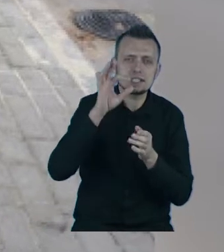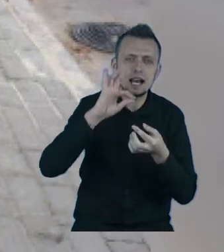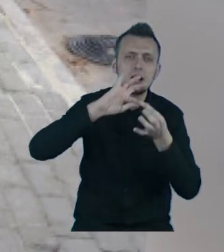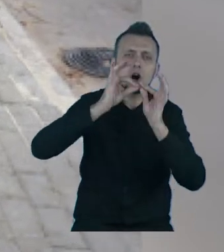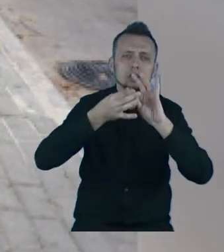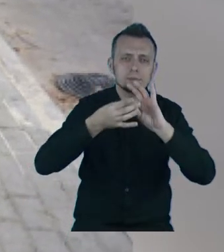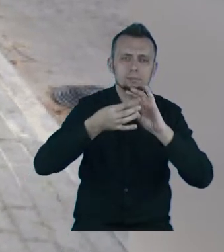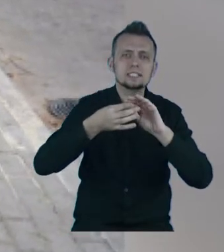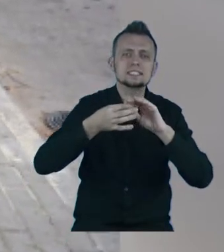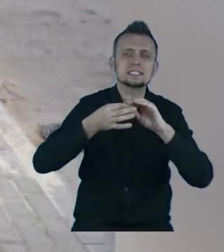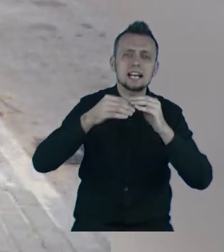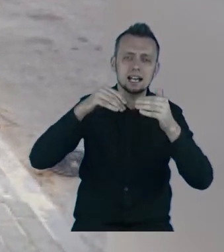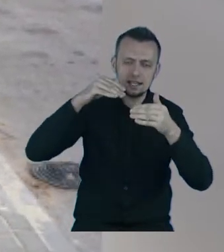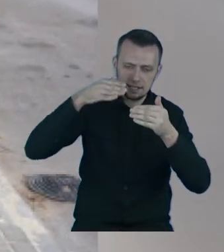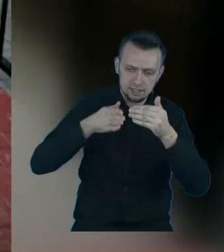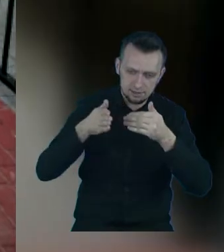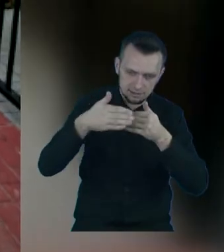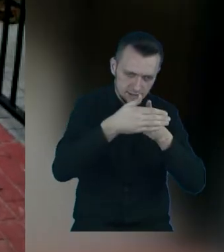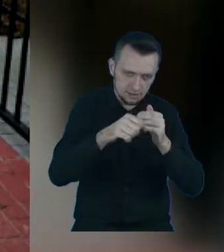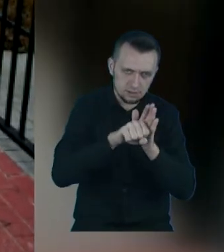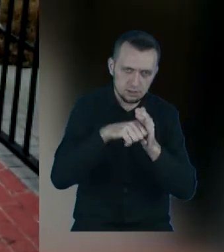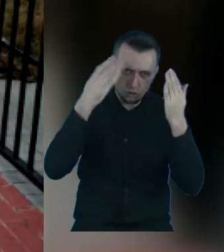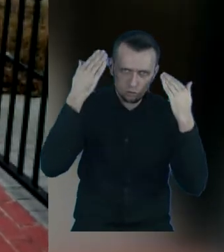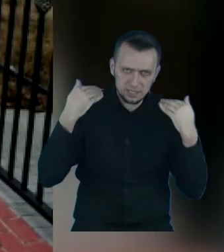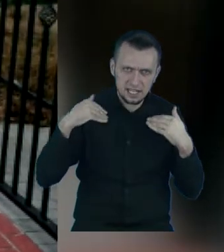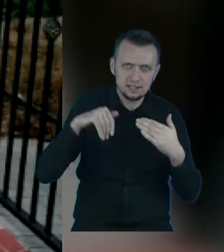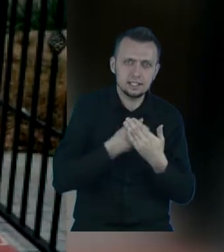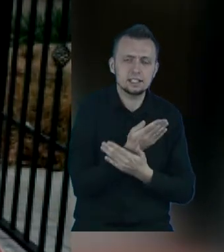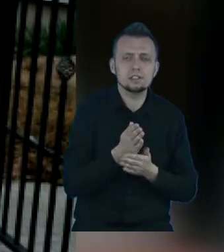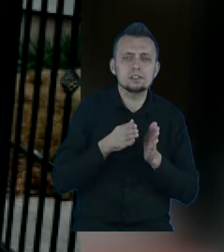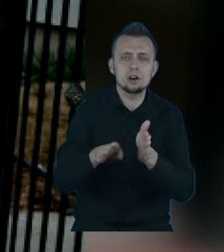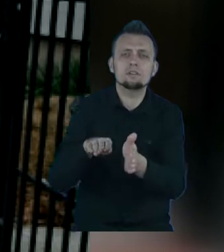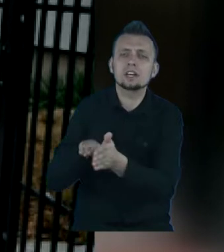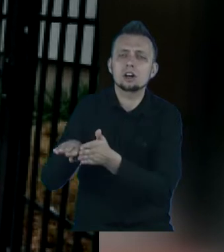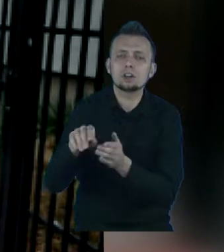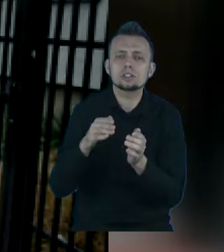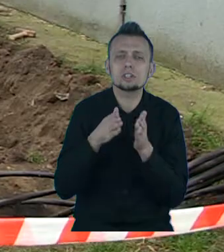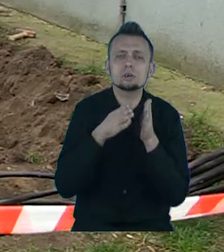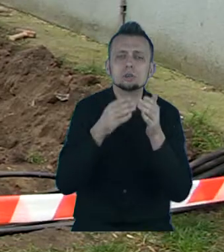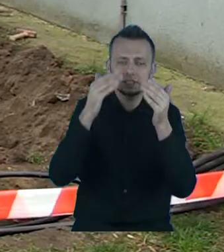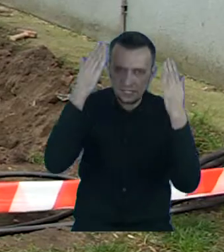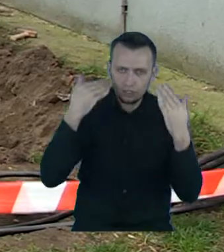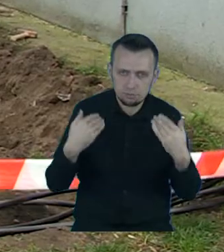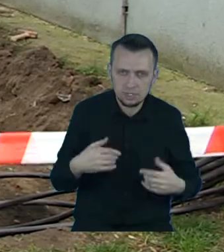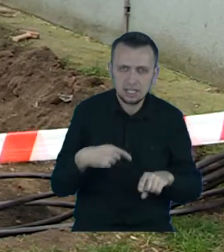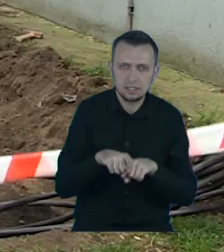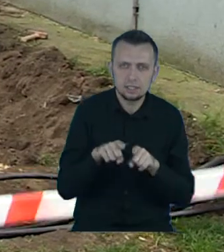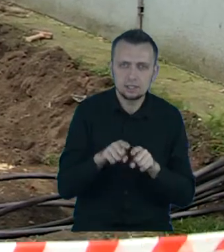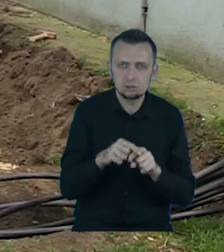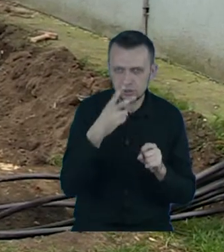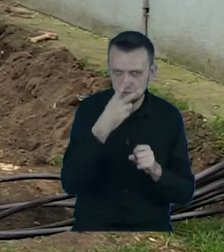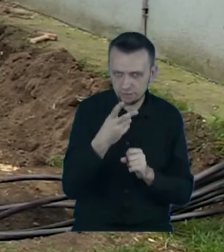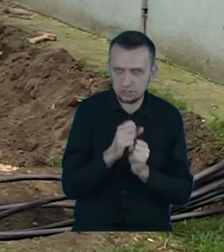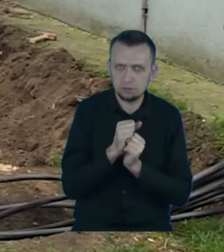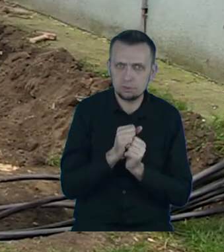Wykonano również nowy chodnik w ulicy Szpitalnej na odcinku od ulicy Szymanowskiego do ulicy Wieniawskiego. W ramach